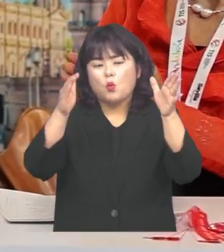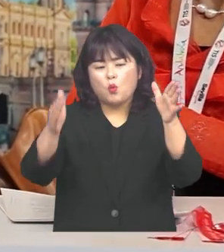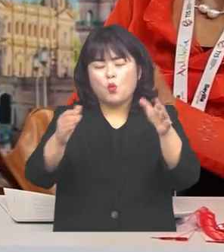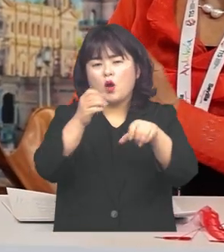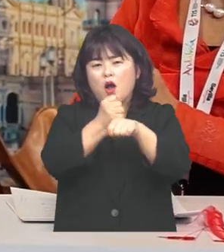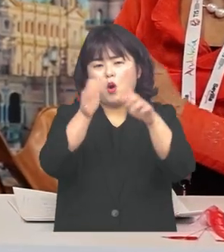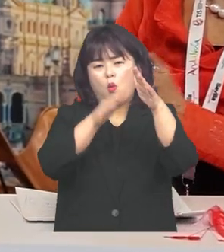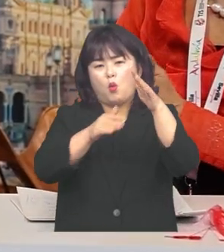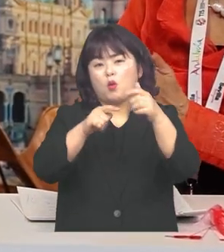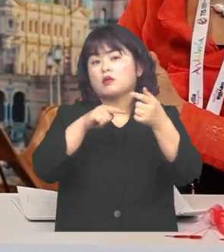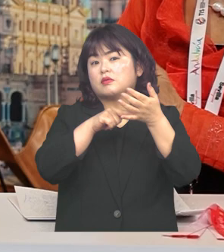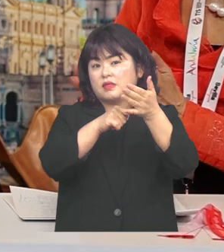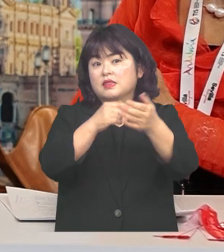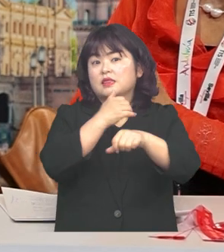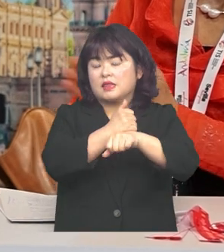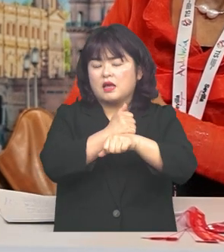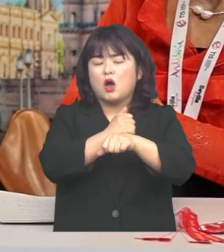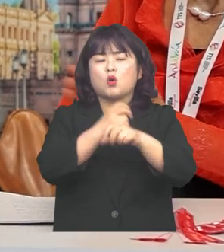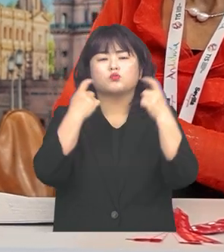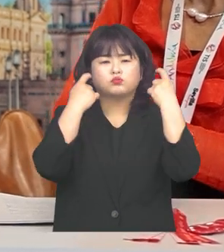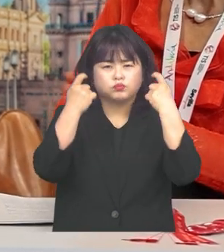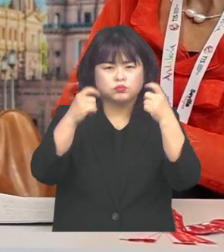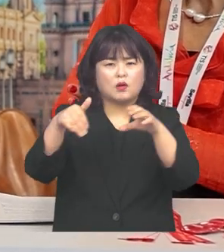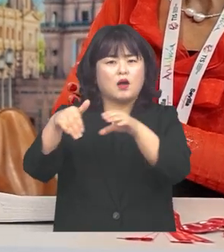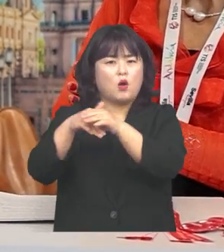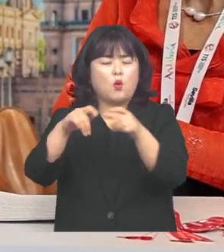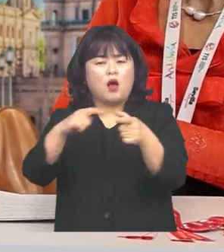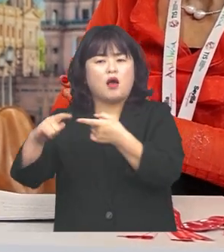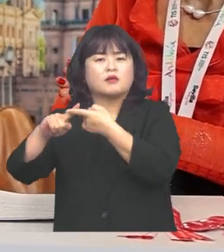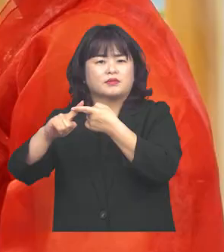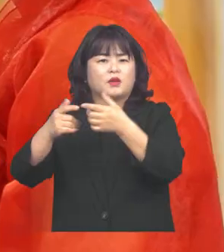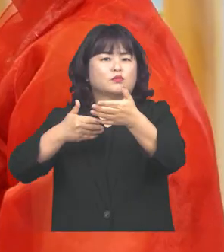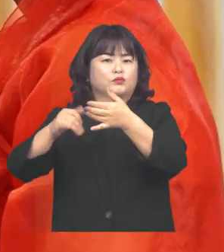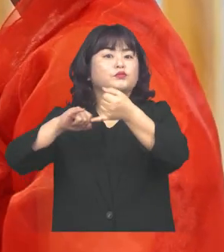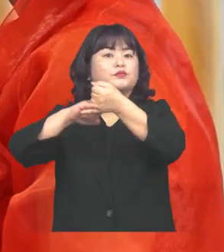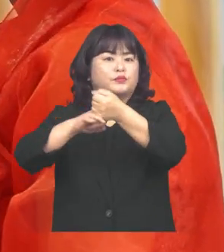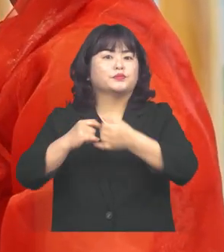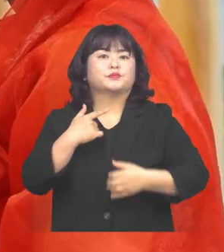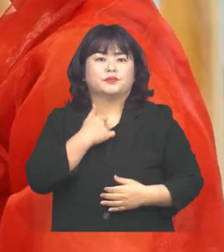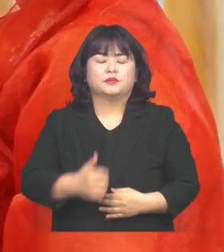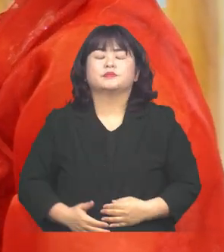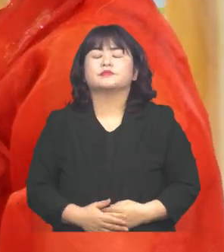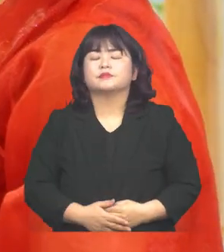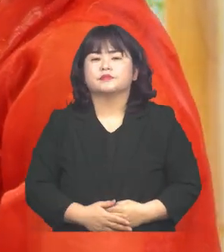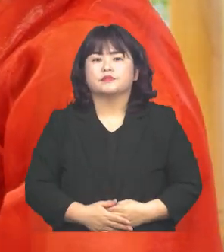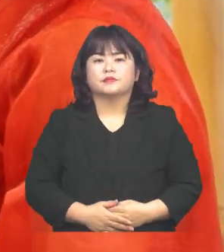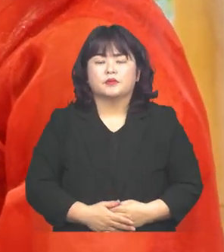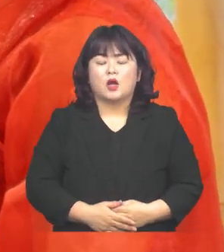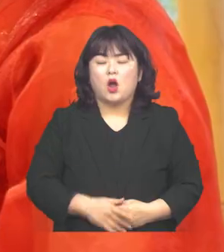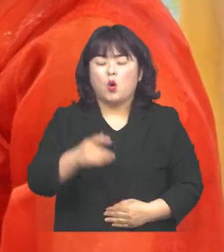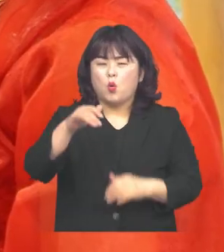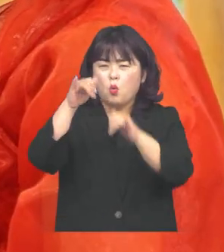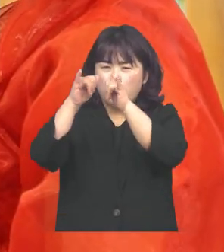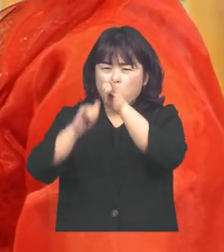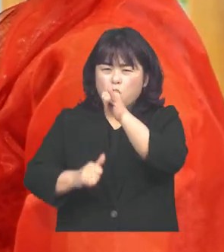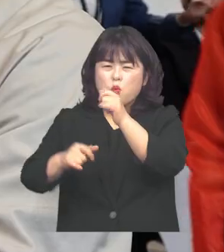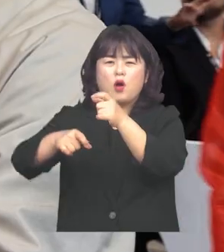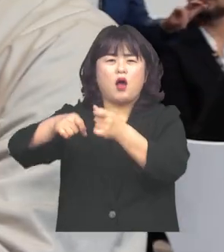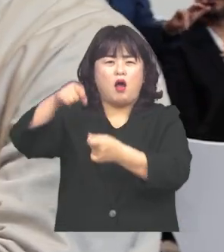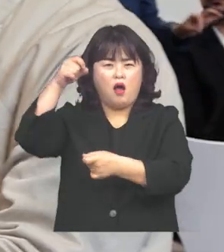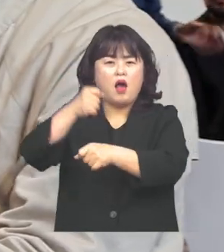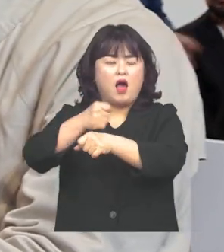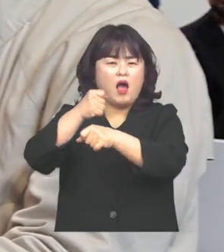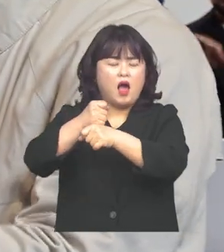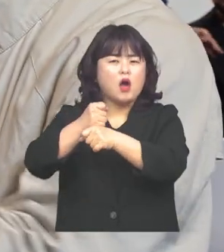공식화하고 문화, 관광 등 여러 분야에서 교류하고 협력하기로 했습니다. 이 시장은 세비야는 오랜 역사와